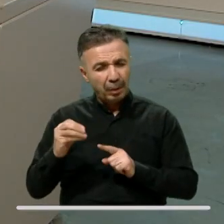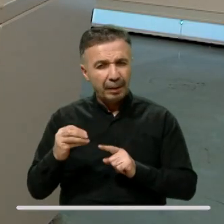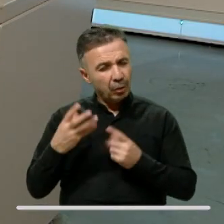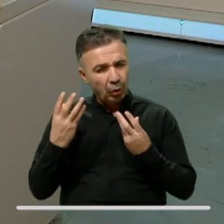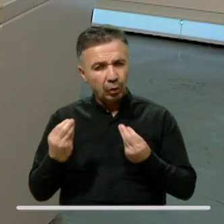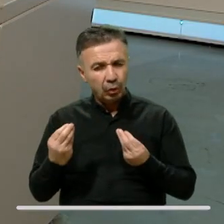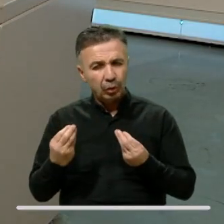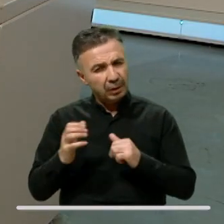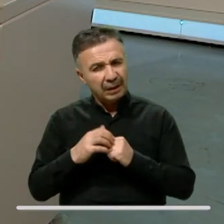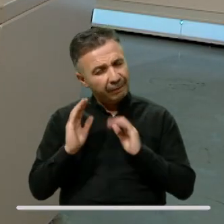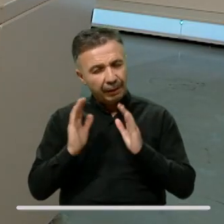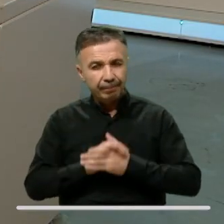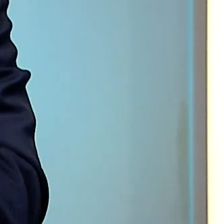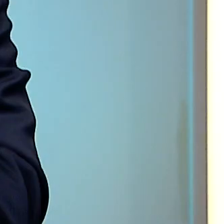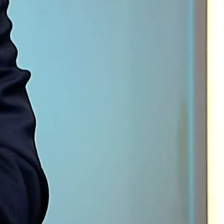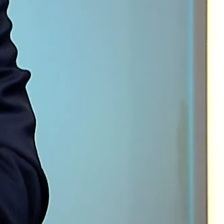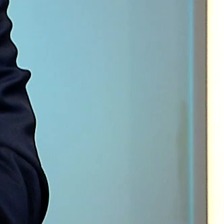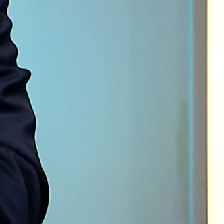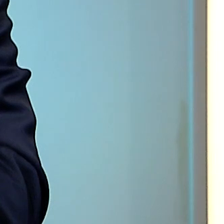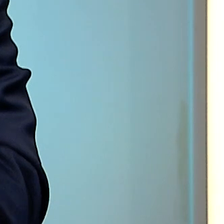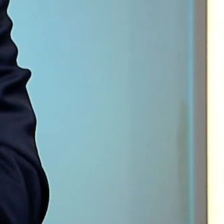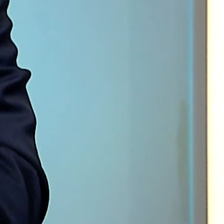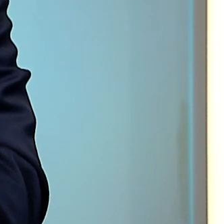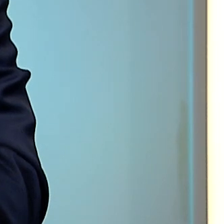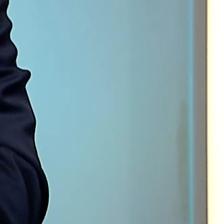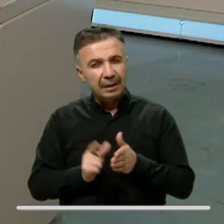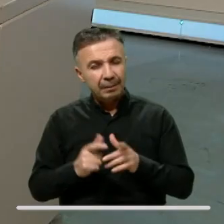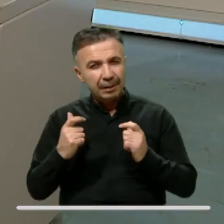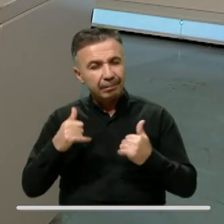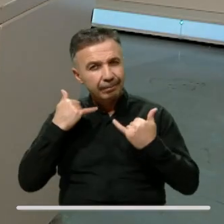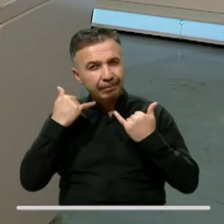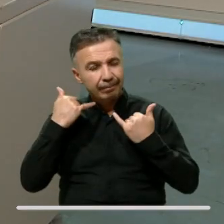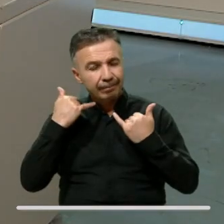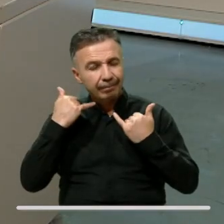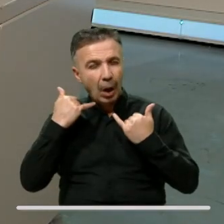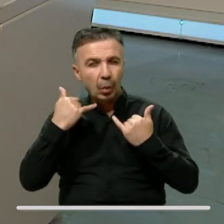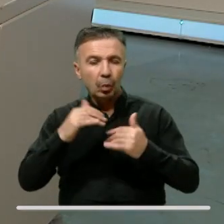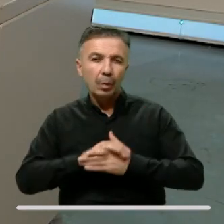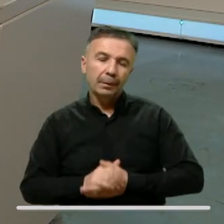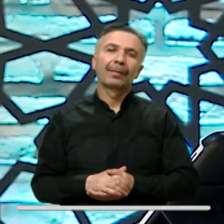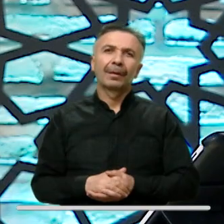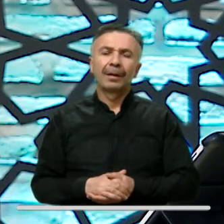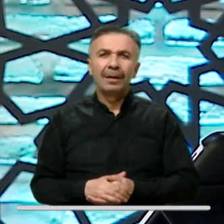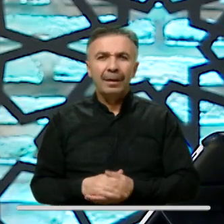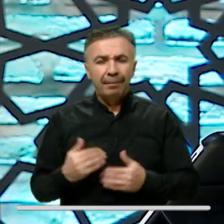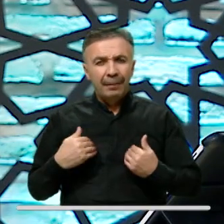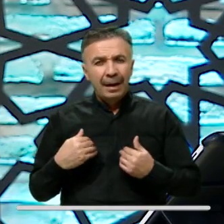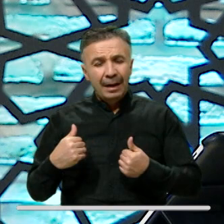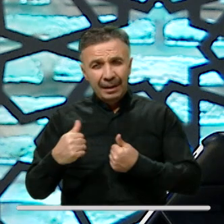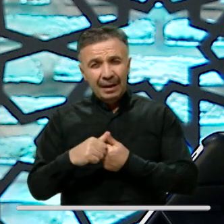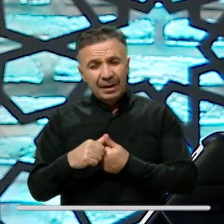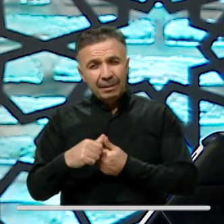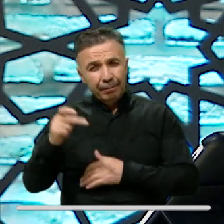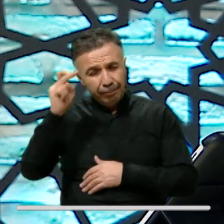Peki efendim. Hasan Bey telefon attığımızda. Alo. Alo. Hoş geldiniz Hasan Bey. Eşim psikolojik